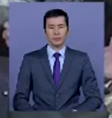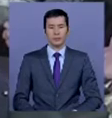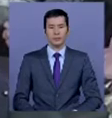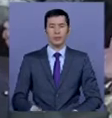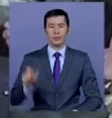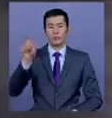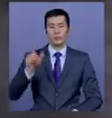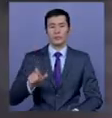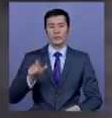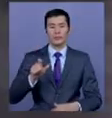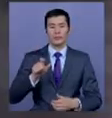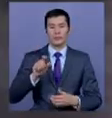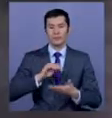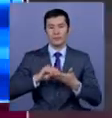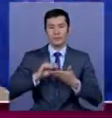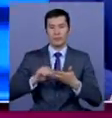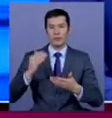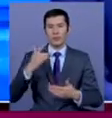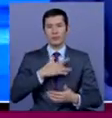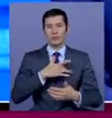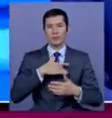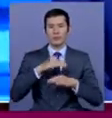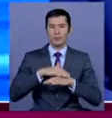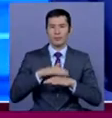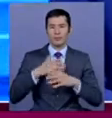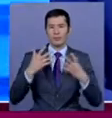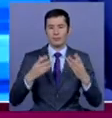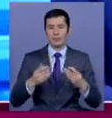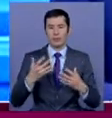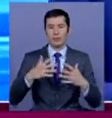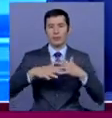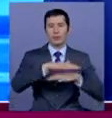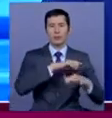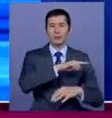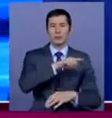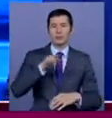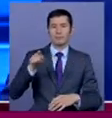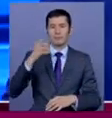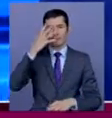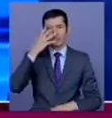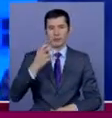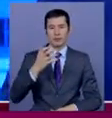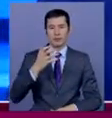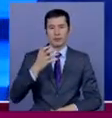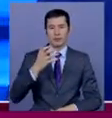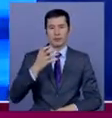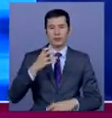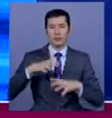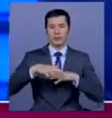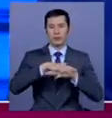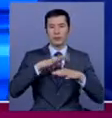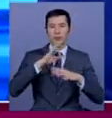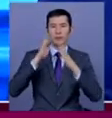Ақынның нәзік жүрегі самалдан тоңар гүл еді. Халқының махаббатымен ақсұңқар құстай түледі. Ел ғана